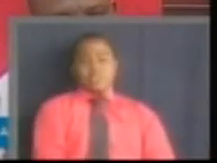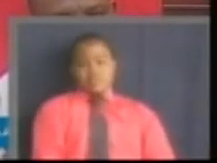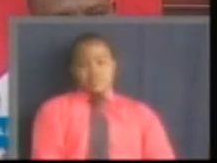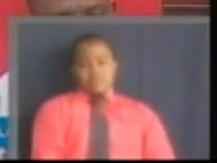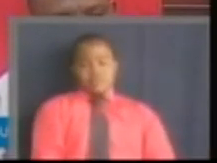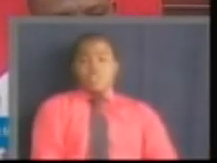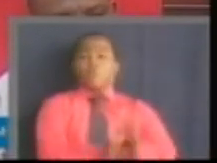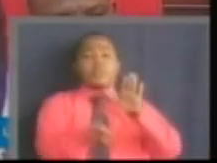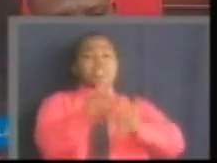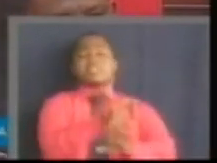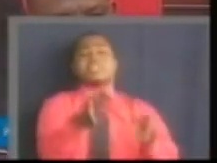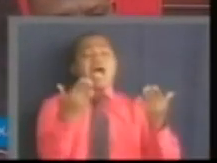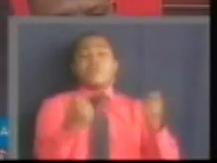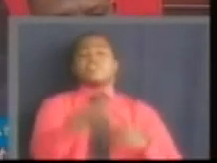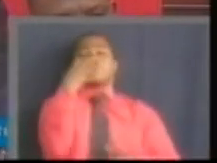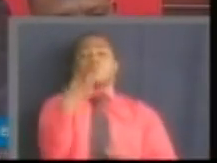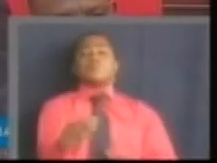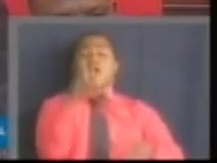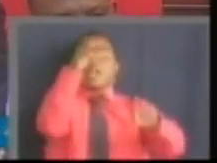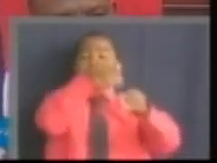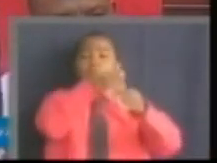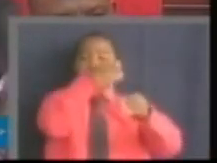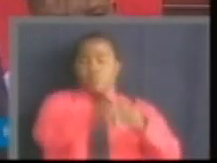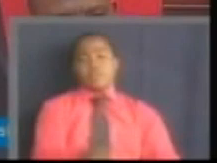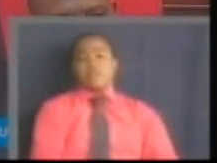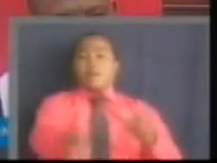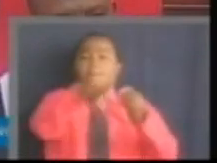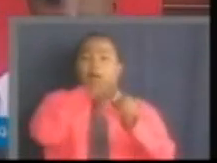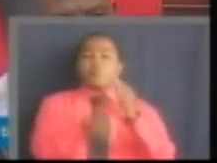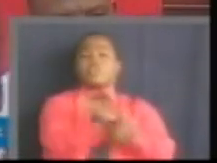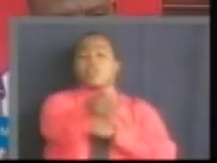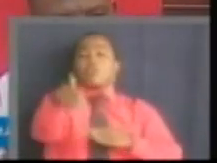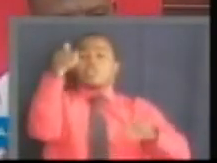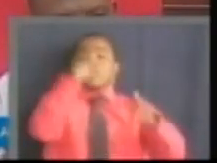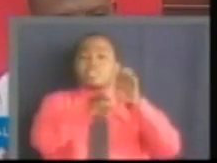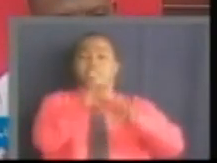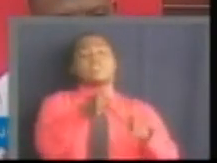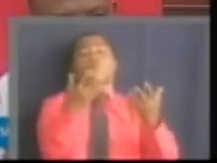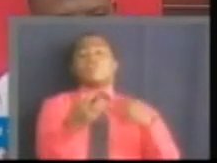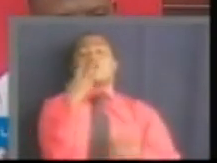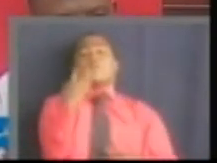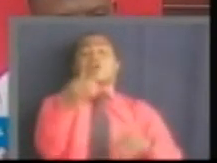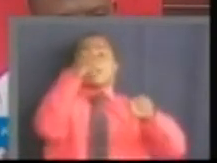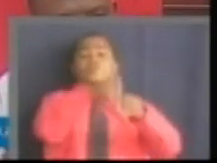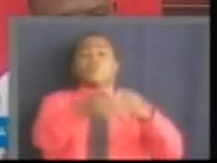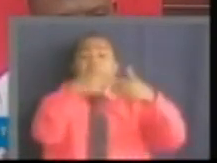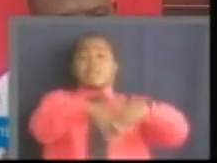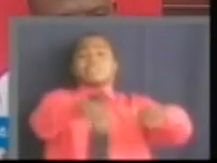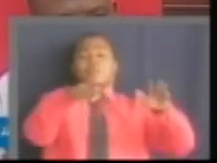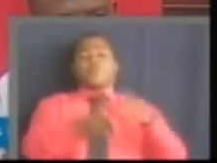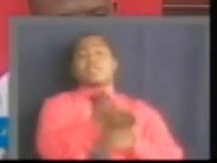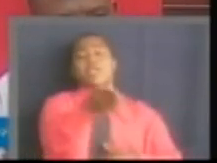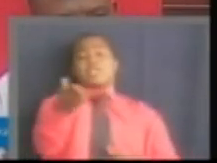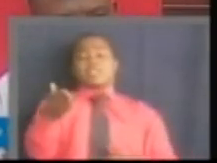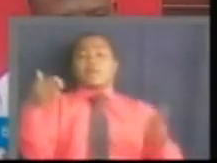mjumbe. Mheshimiwa mwenyekiti, pamoja na kuwa wewe ni mwenyekiti hapo, huwezi ukamtukana mjumbe ndani ya bunge hili, na mwenyekiti wa kamati